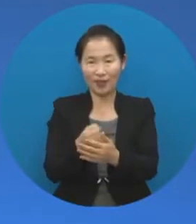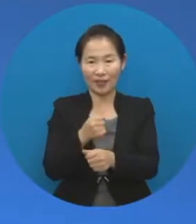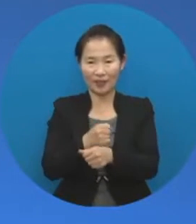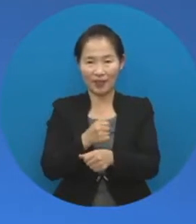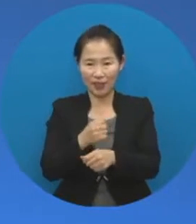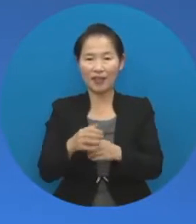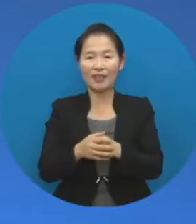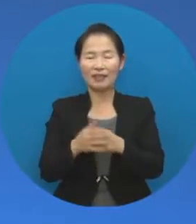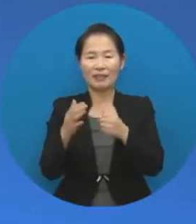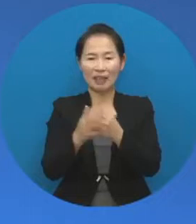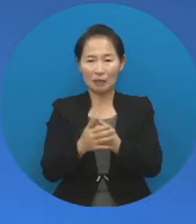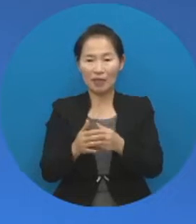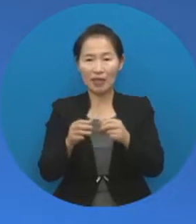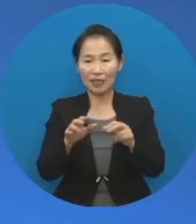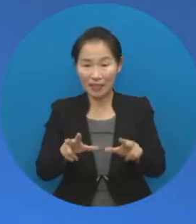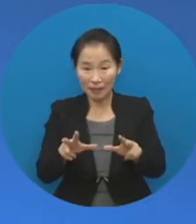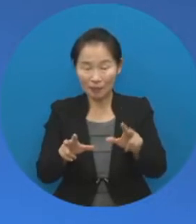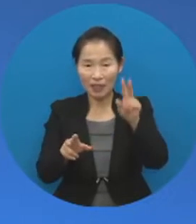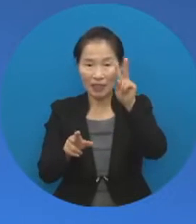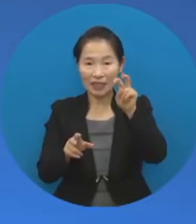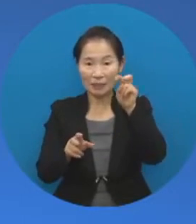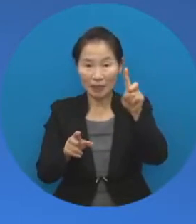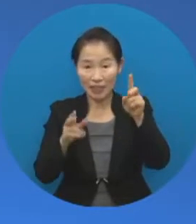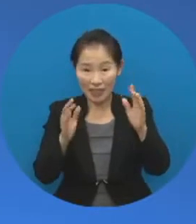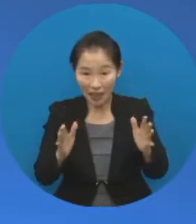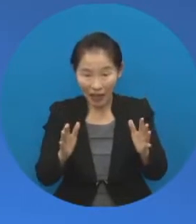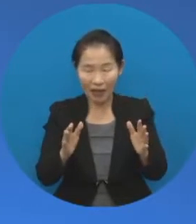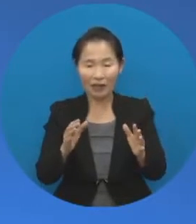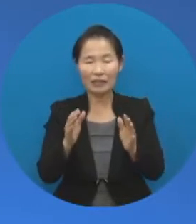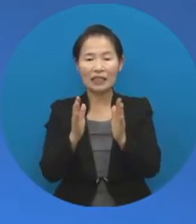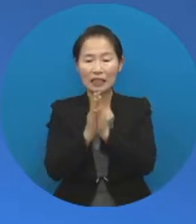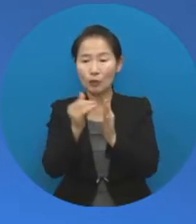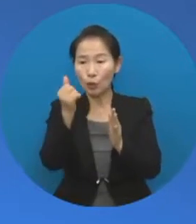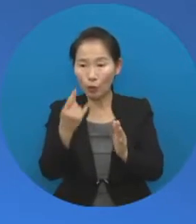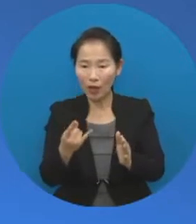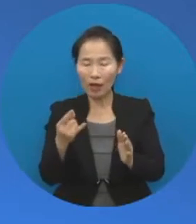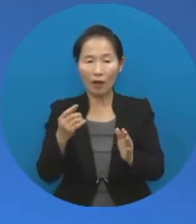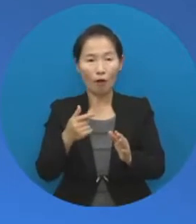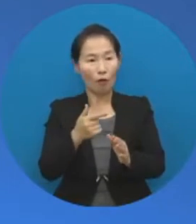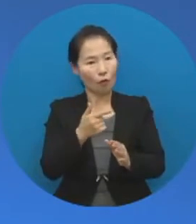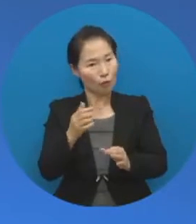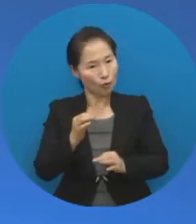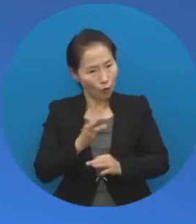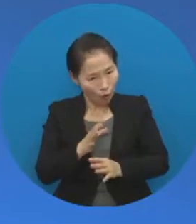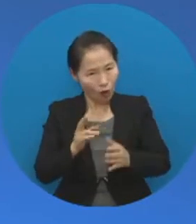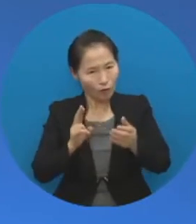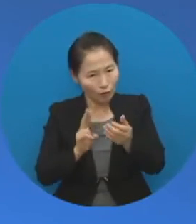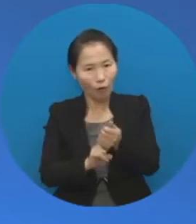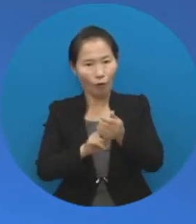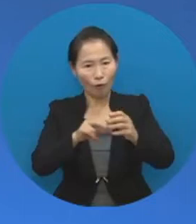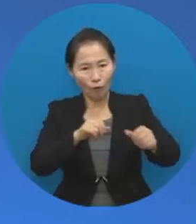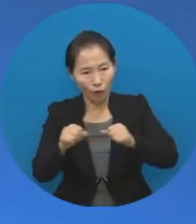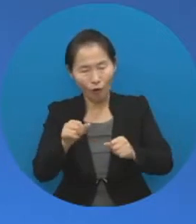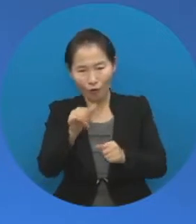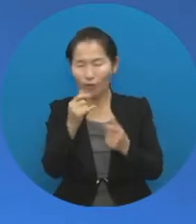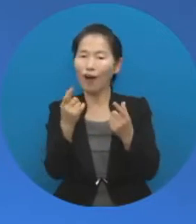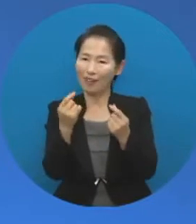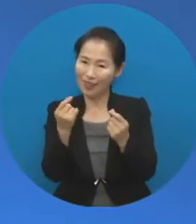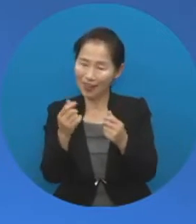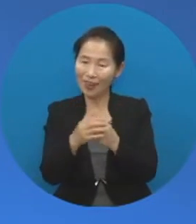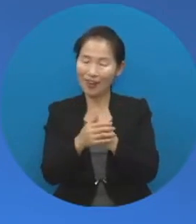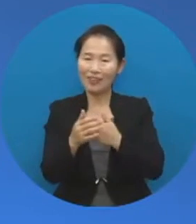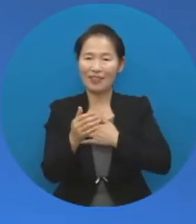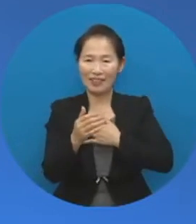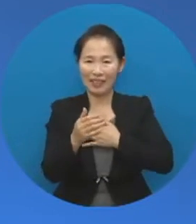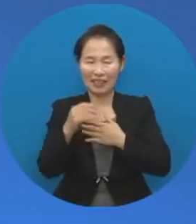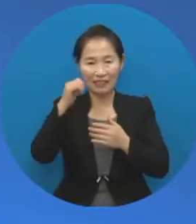저는 이 21일간의 다니엘 기도회가 너무나 놀라운 역사가 있을 것 같아요. 제가 새벽마다 예배당에